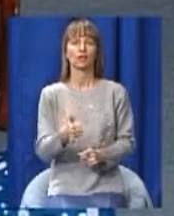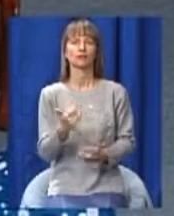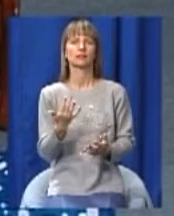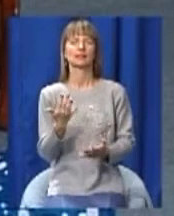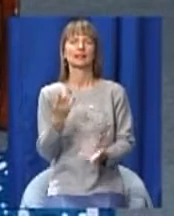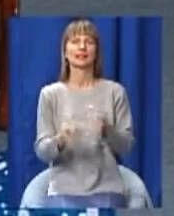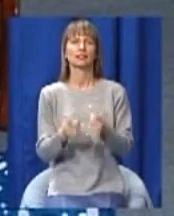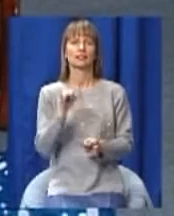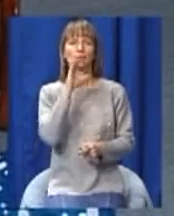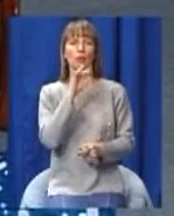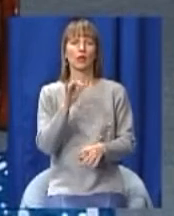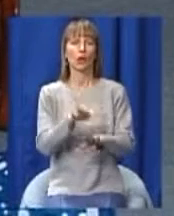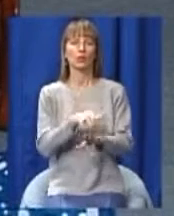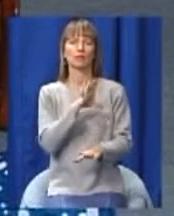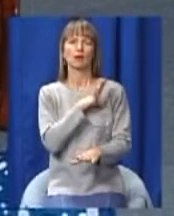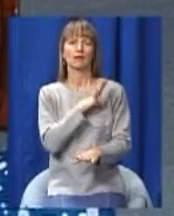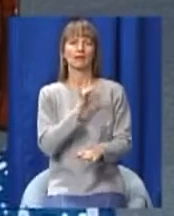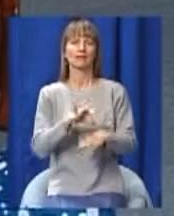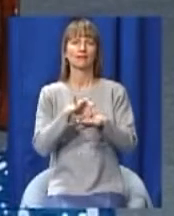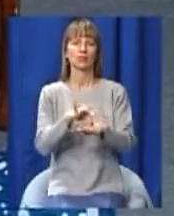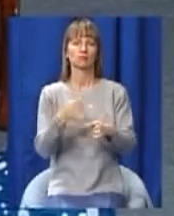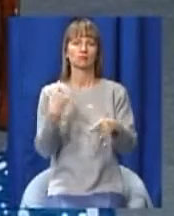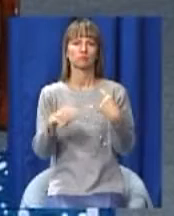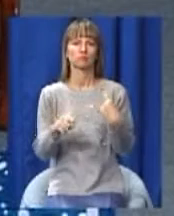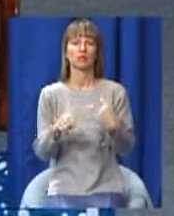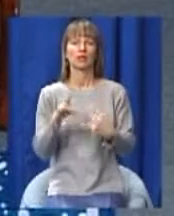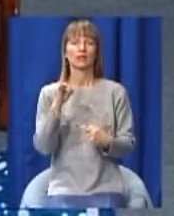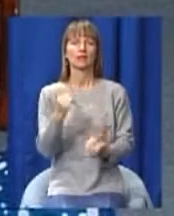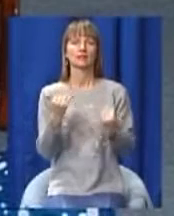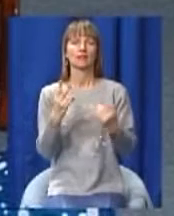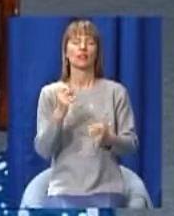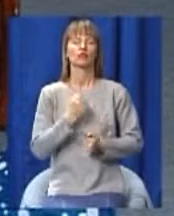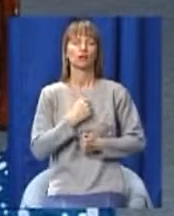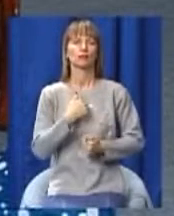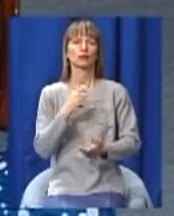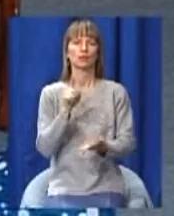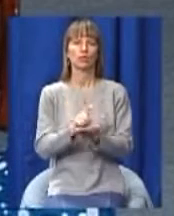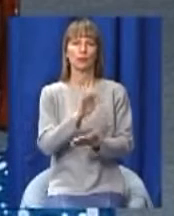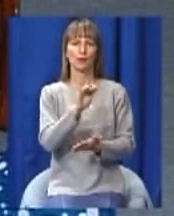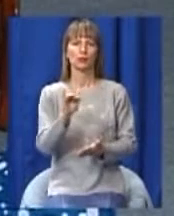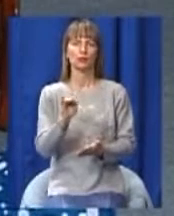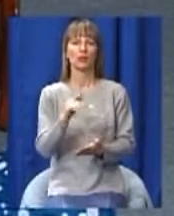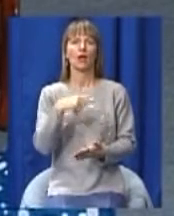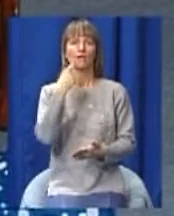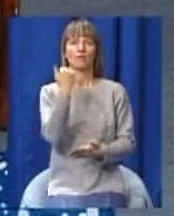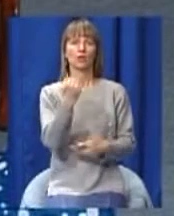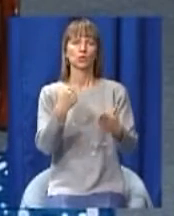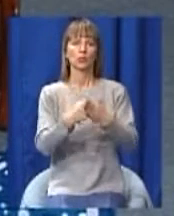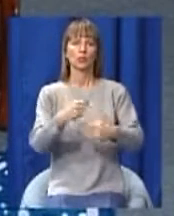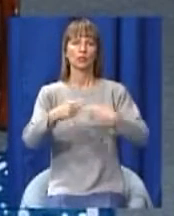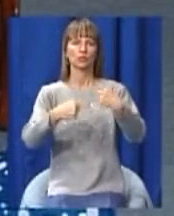іноді і собаки, і коти, вони бувають, ведуть себе трішки інакше. Ну, а на сьогодні, на жаль, ми маємо з вами прощатися. Говоримо вам до